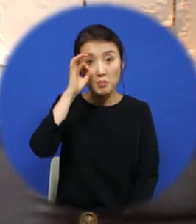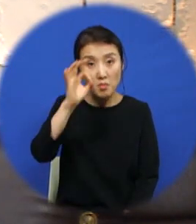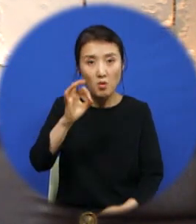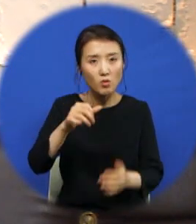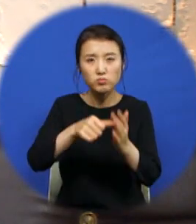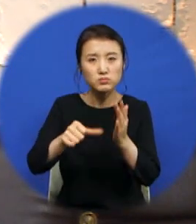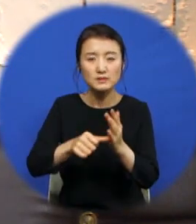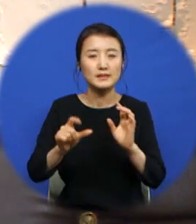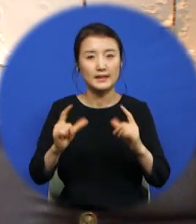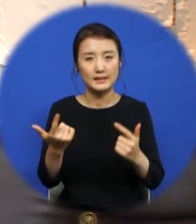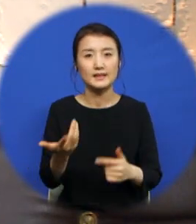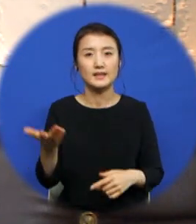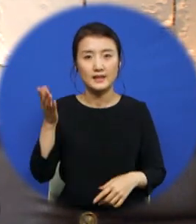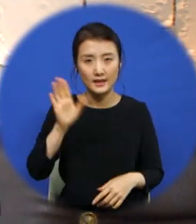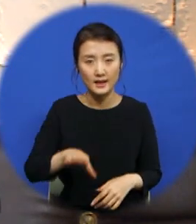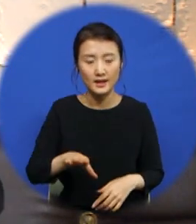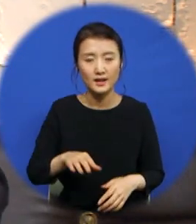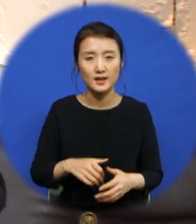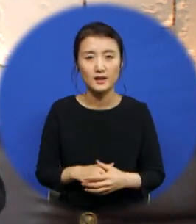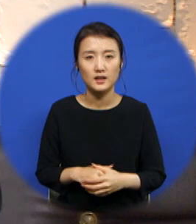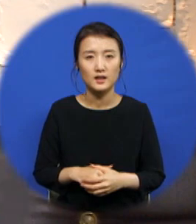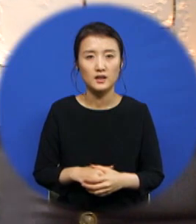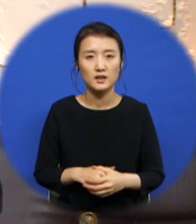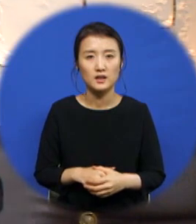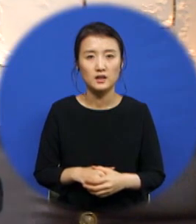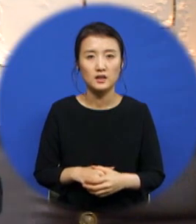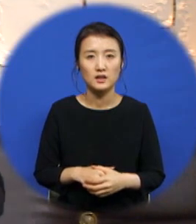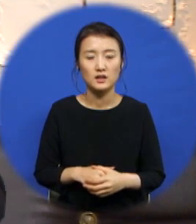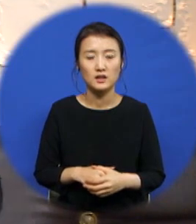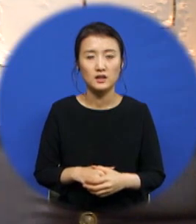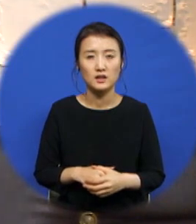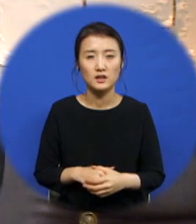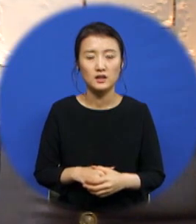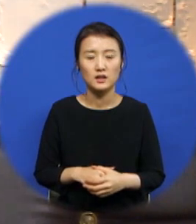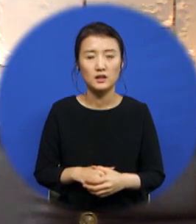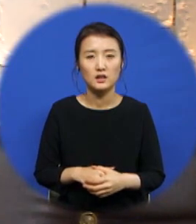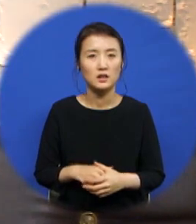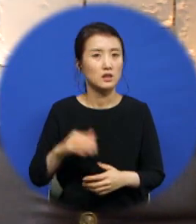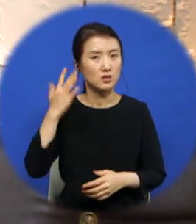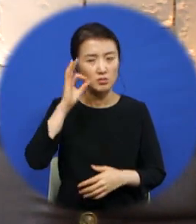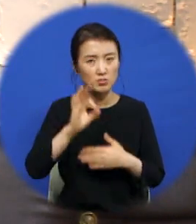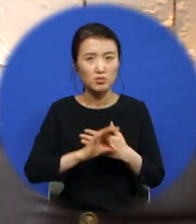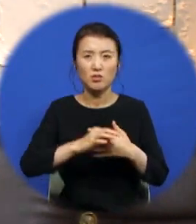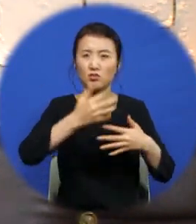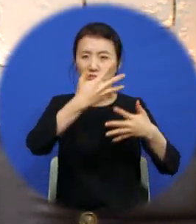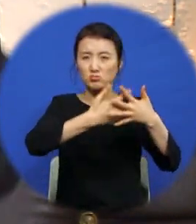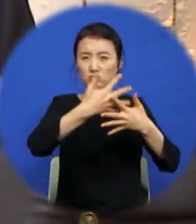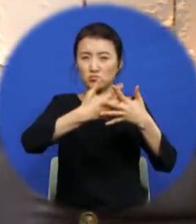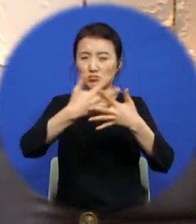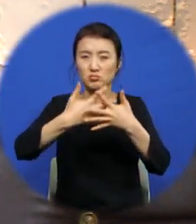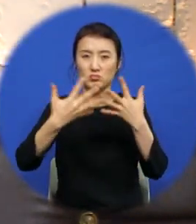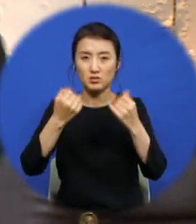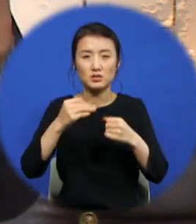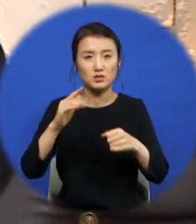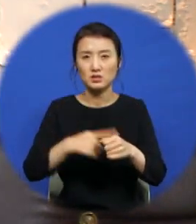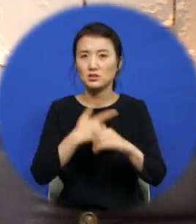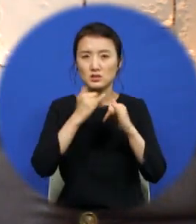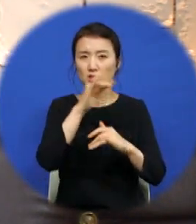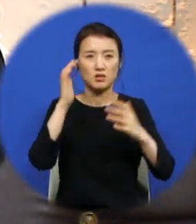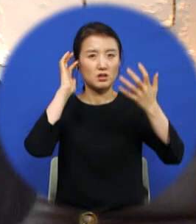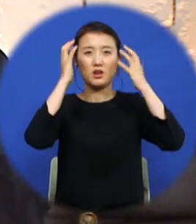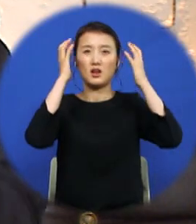있는 에 그래서 이제 요즘에는 그런데 너무 많은 것이 이제 영상물 막 처리가 되니까 사람의 또 막 헷갈리는